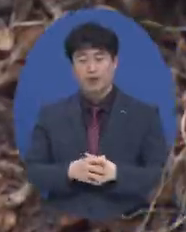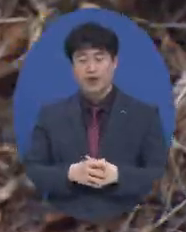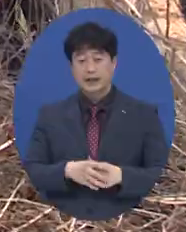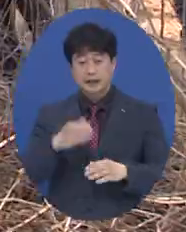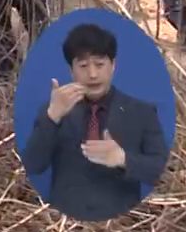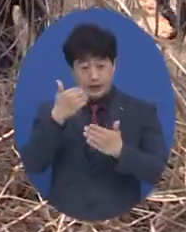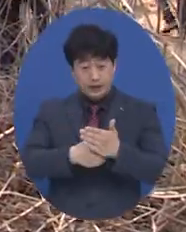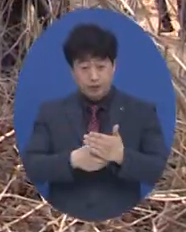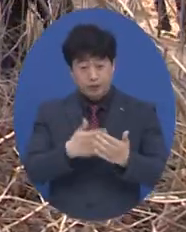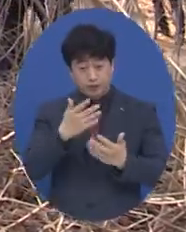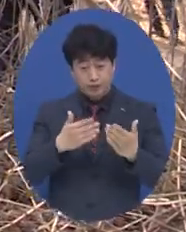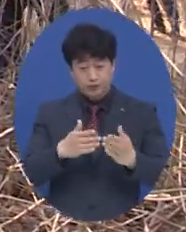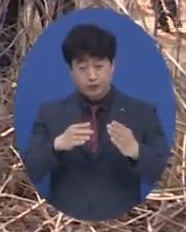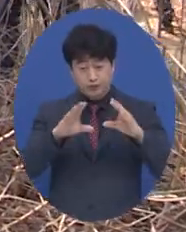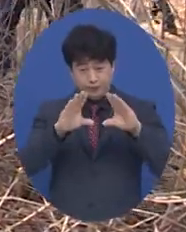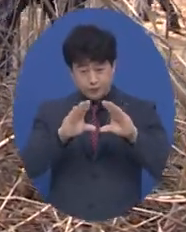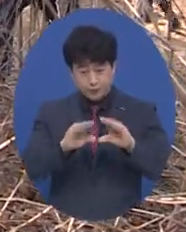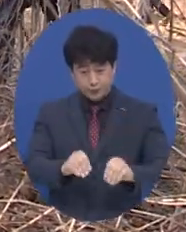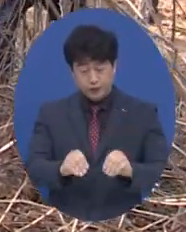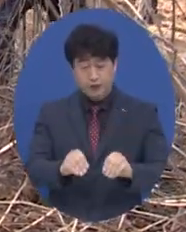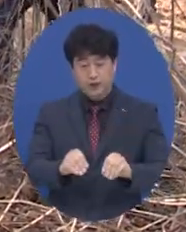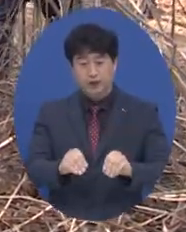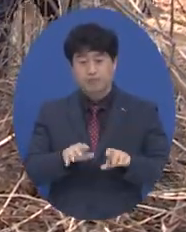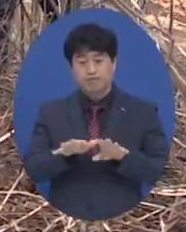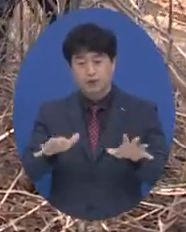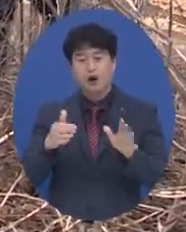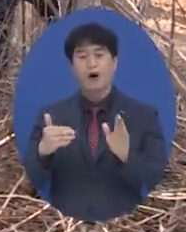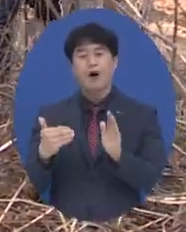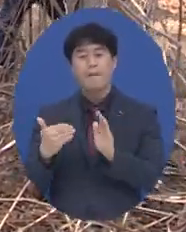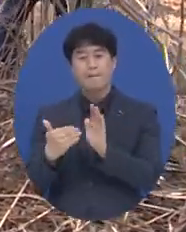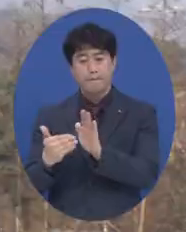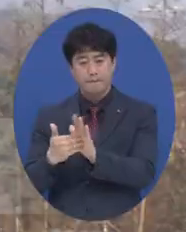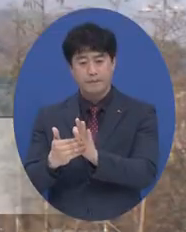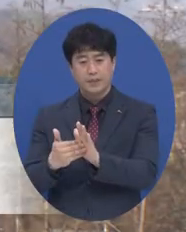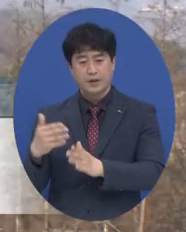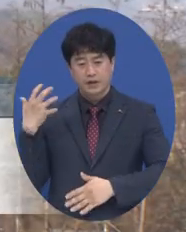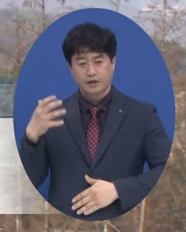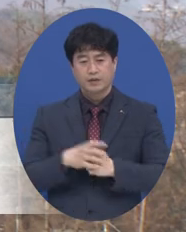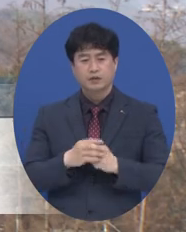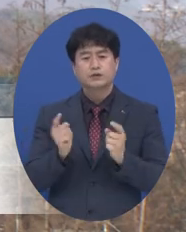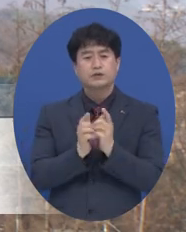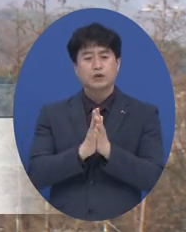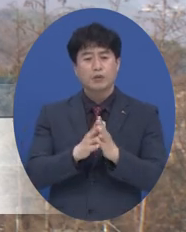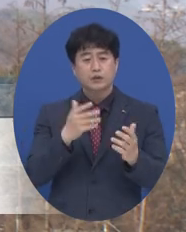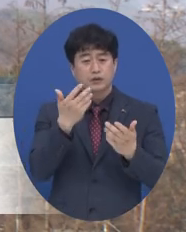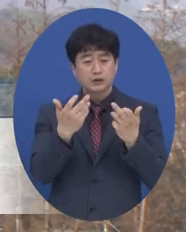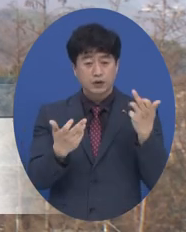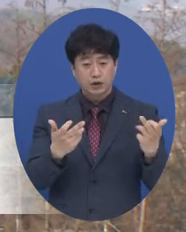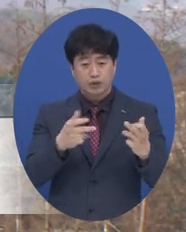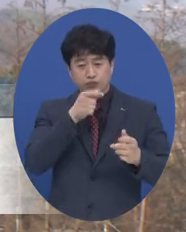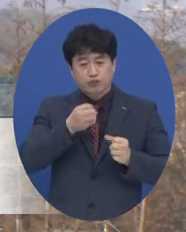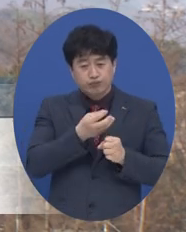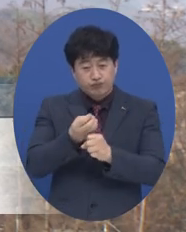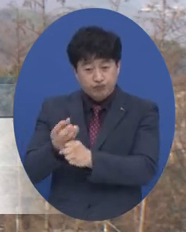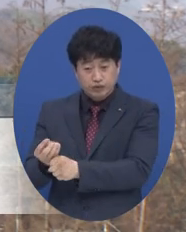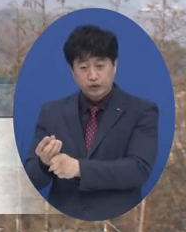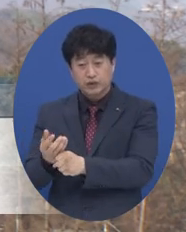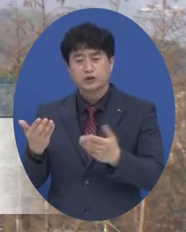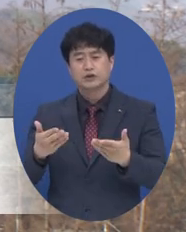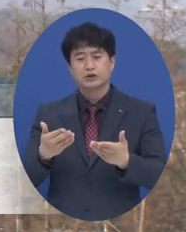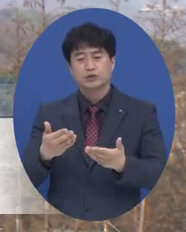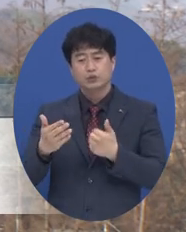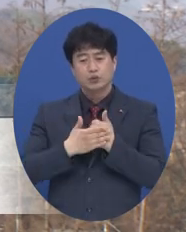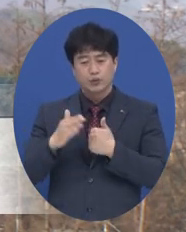정리해 확산을 막는 게 진화 대원 의 주요 임무입니다 직접 사회에서 물을 뿌리던 방수 작업을 하는 것이 가장